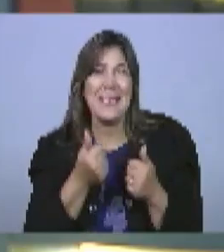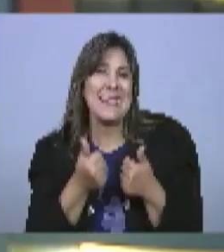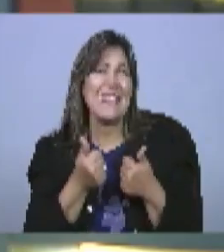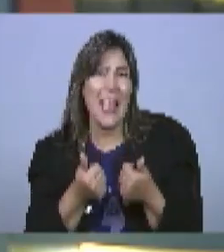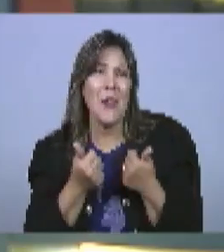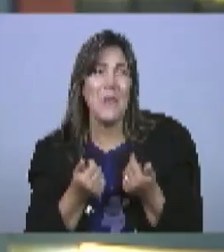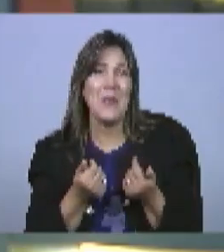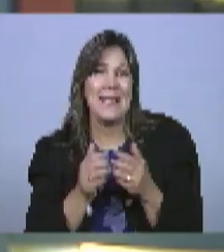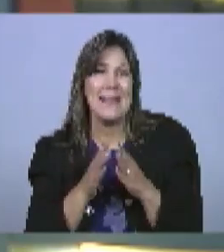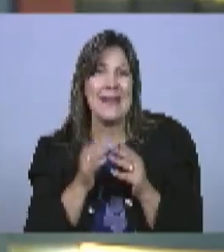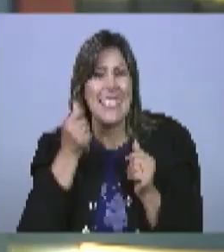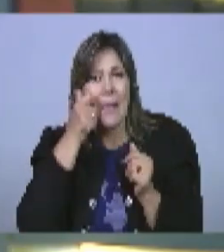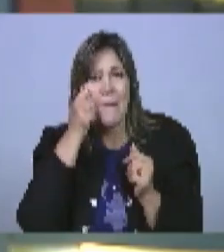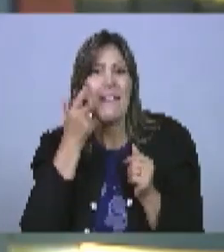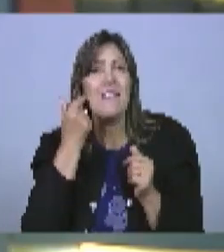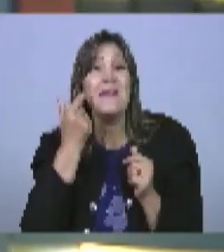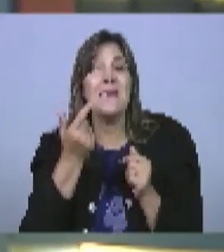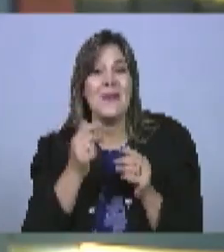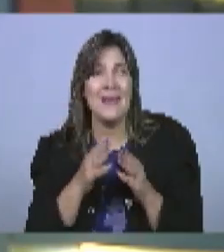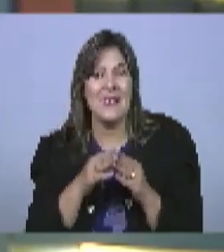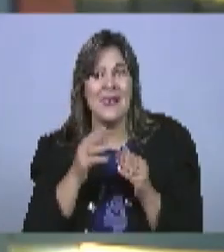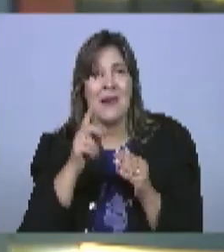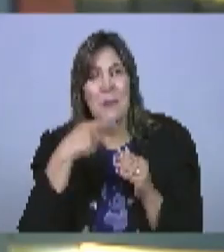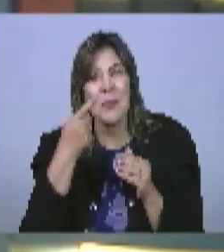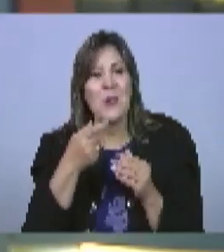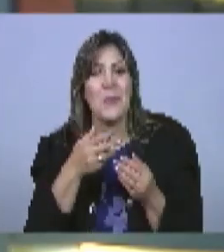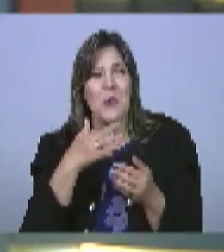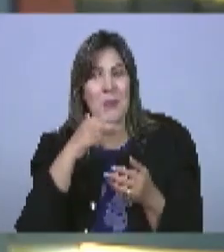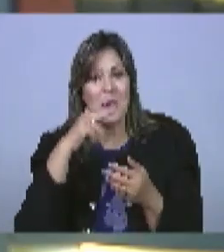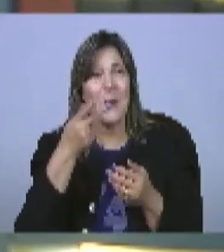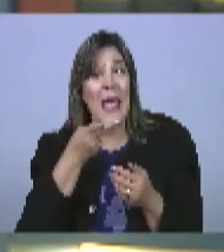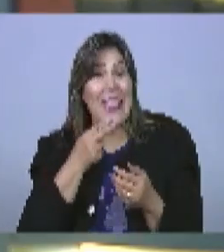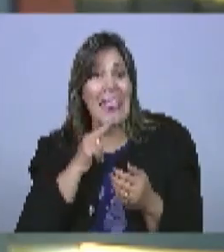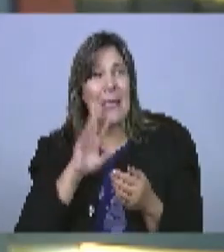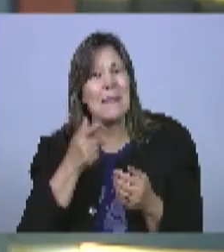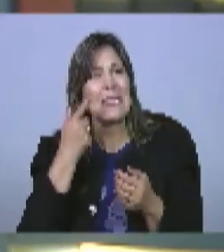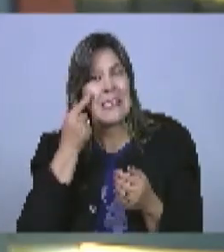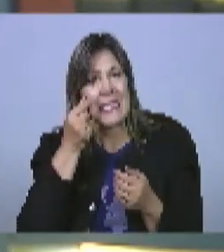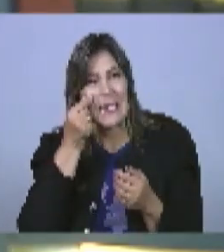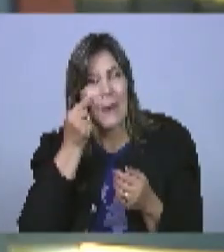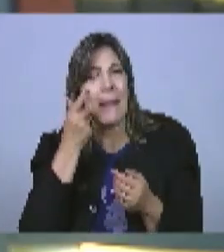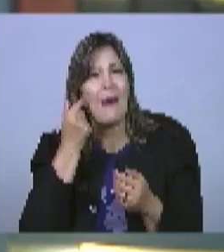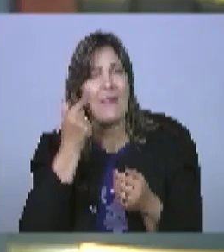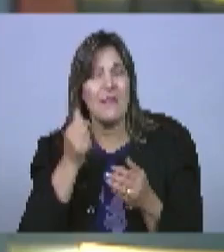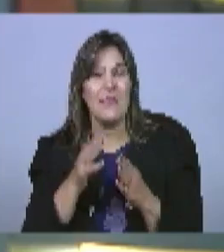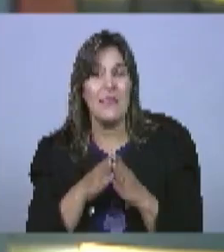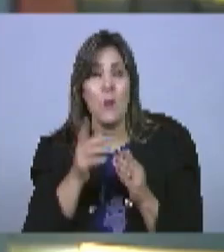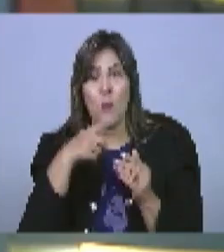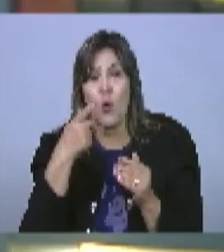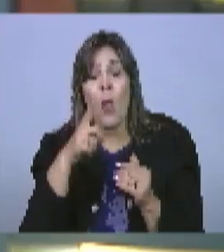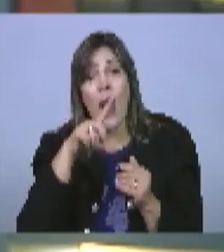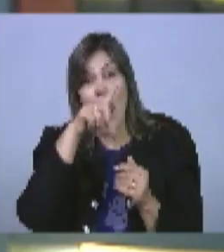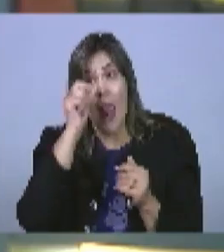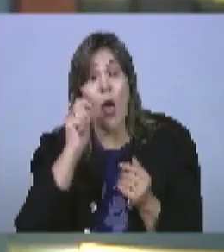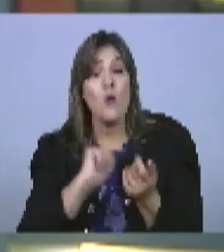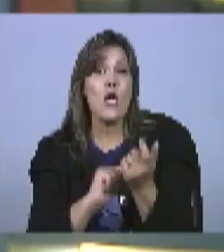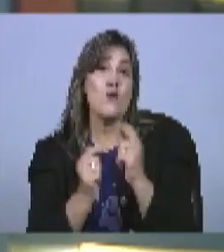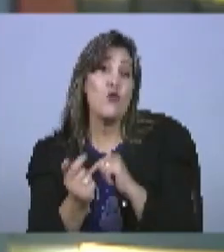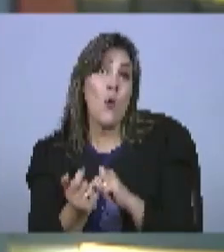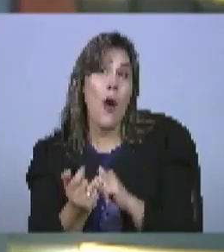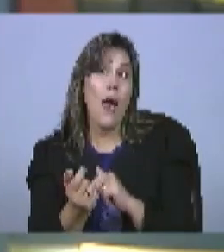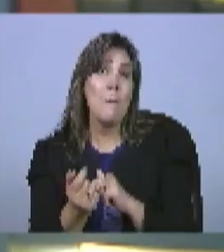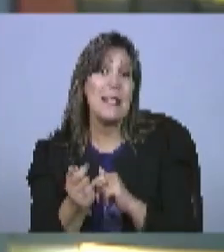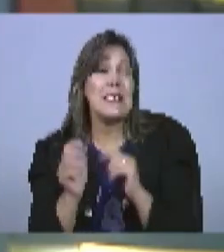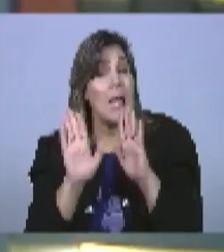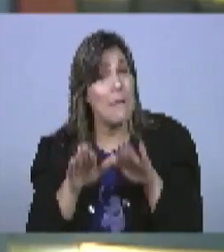يعني ناس مدعين لكنهم ظرفاء قال لك لو السيد المسيح كان موجود كان قعد في